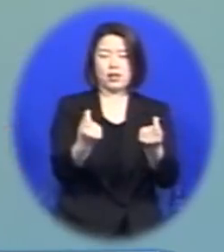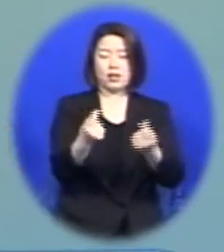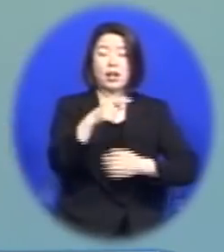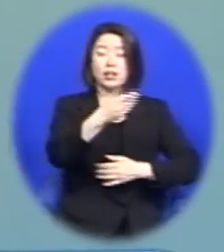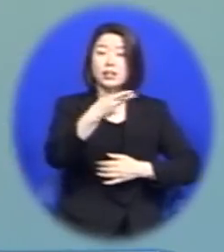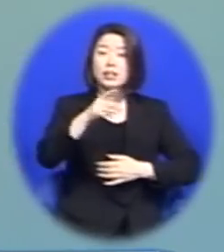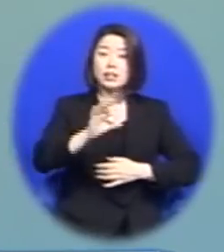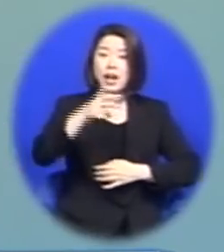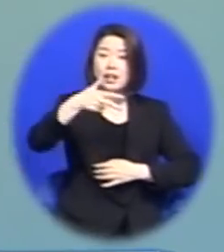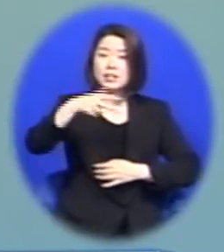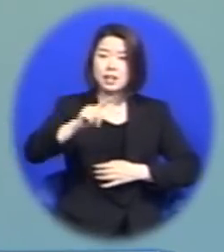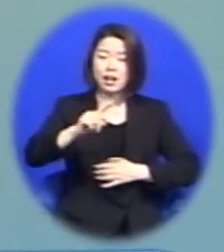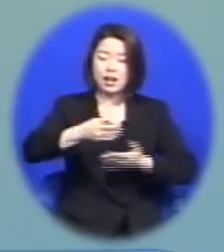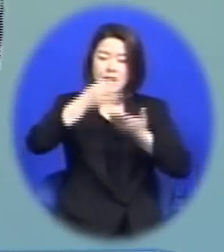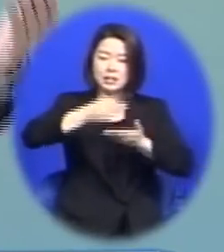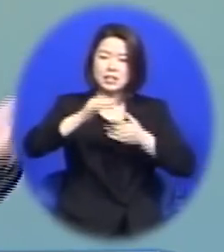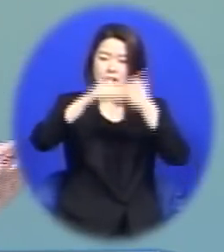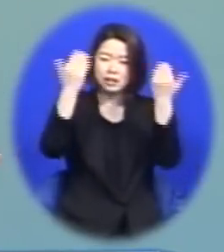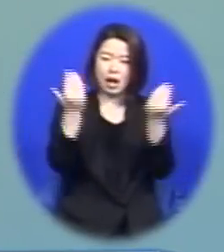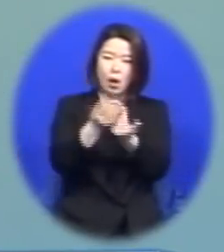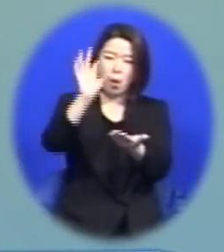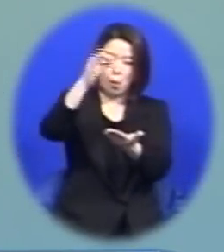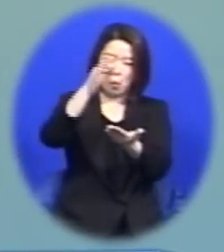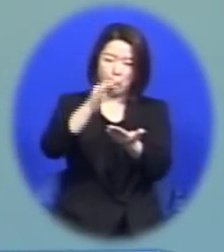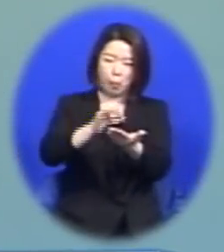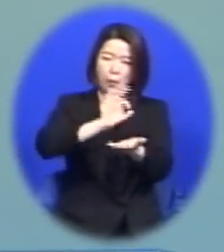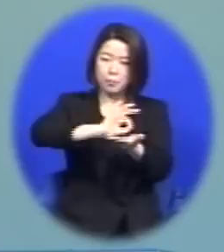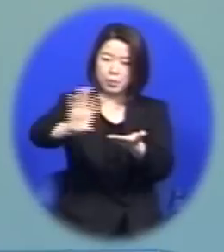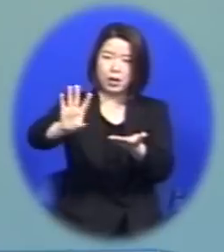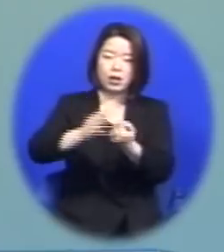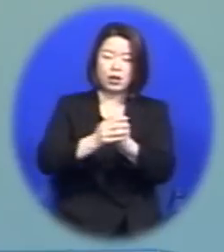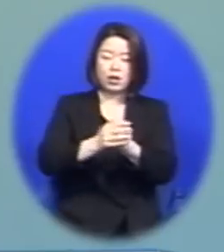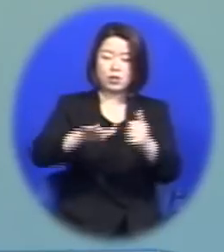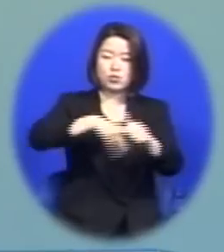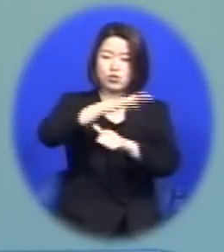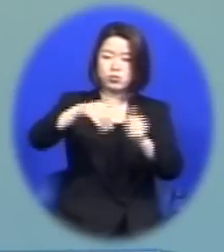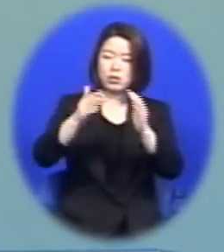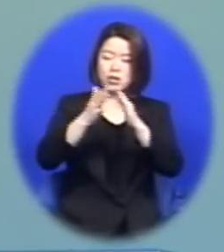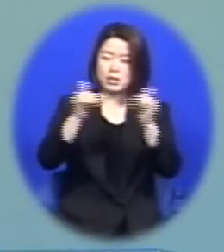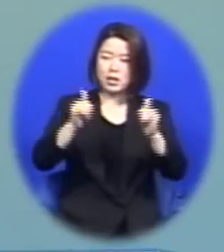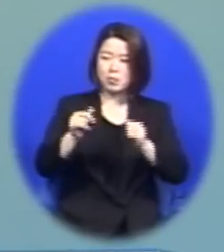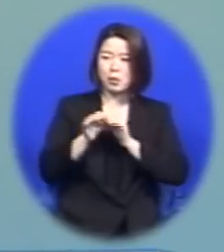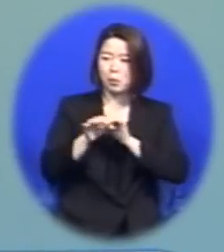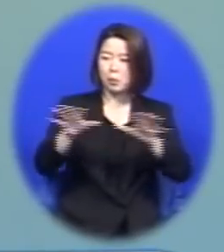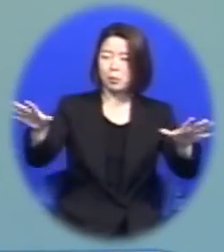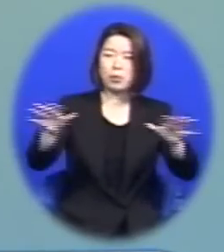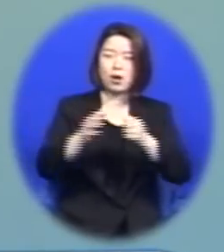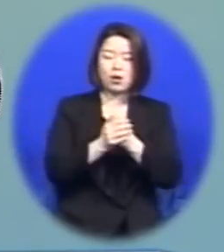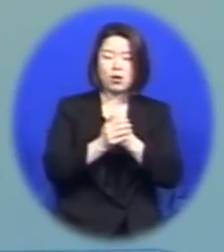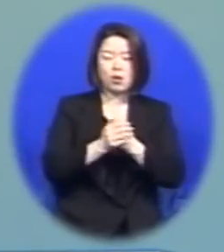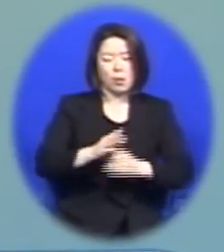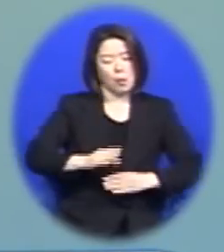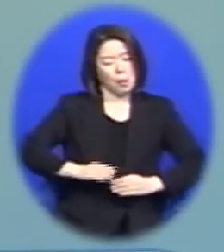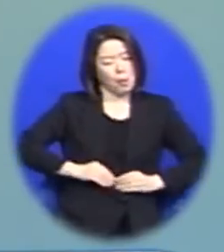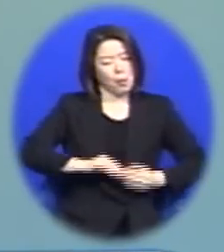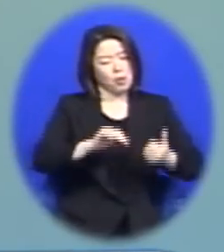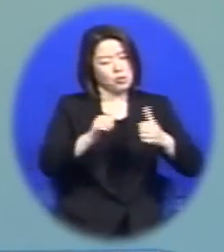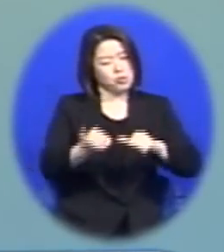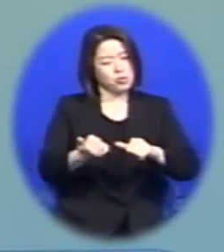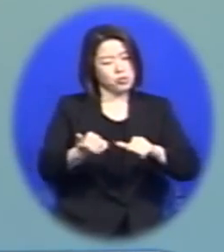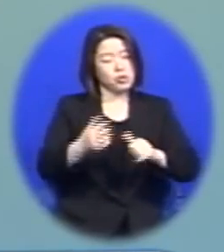잃어버리고 주위에 있던 사람 다 떠나고 심지어 굶어죽을 지경이 되었을 때 그가 집을